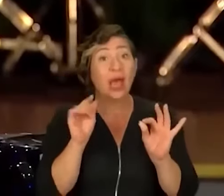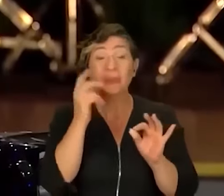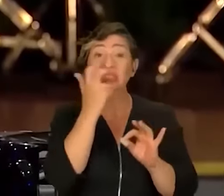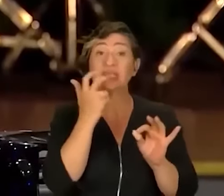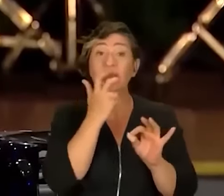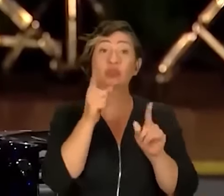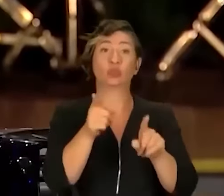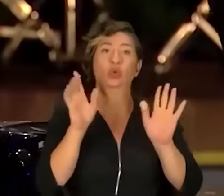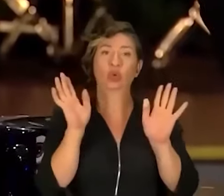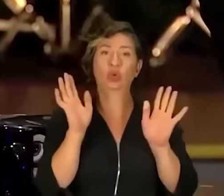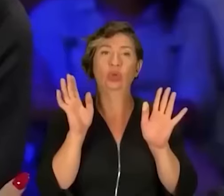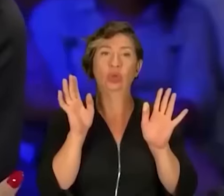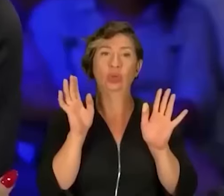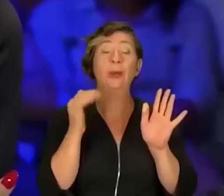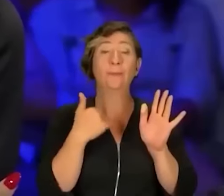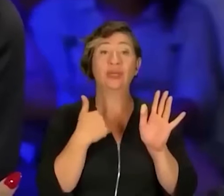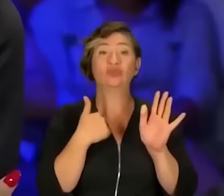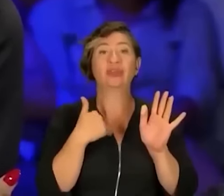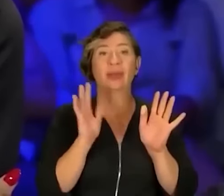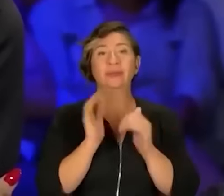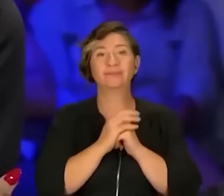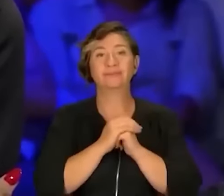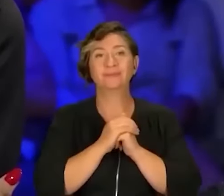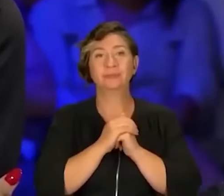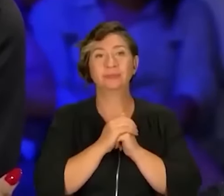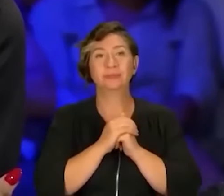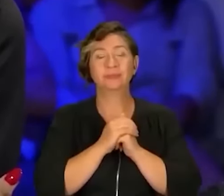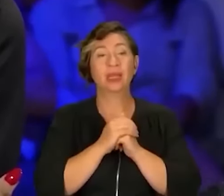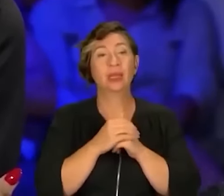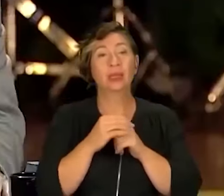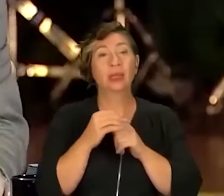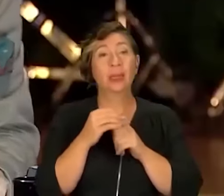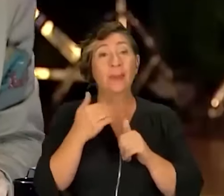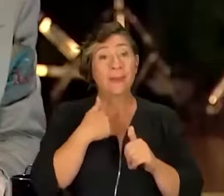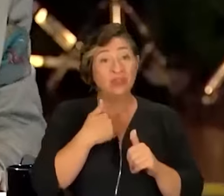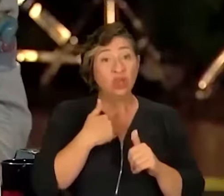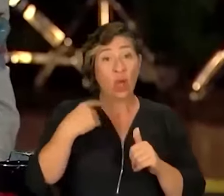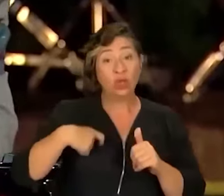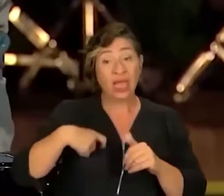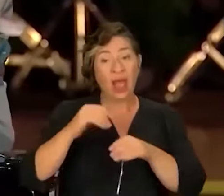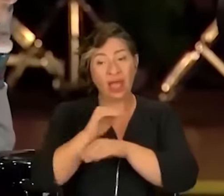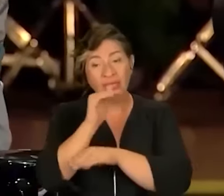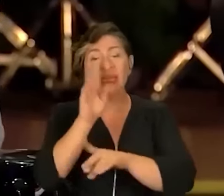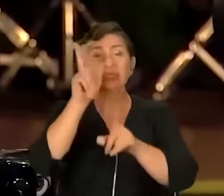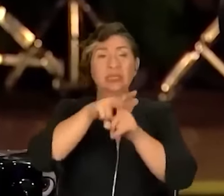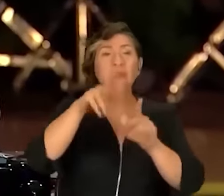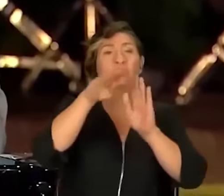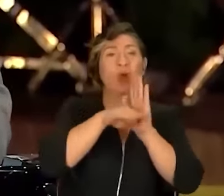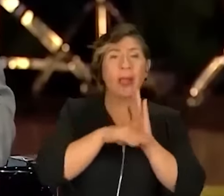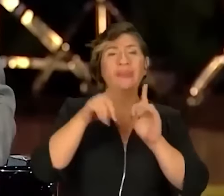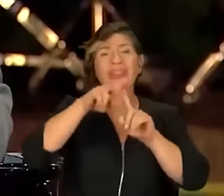sanatçı budur sanatçı budur Bence de Anlatabildim mi Yani bence özel hayatın ya da katıldığın